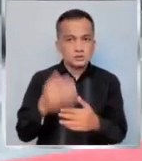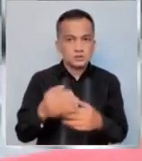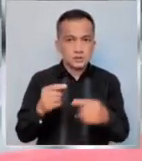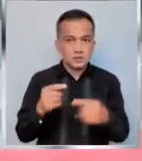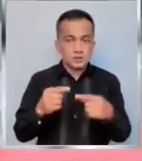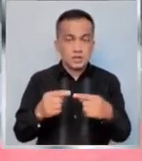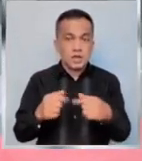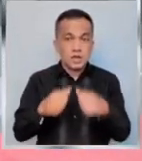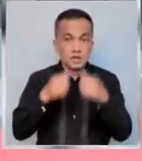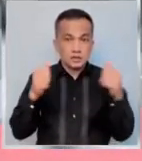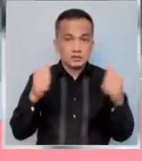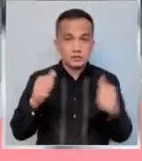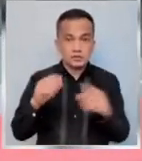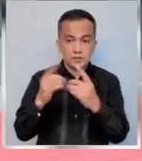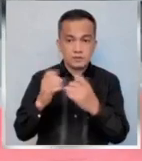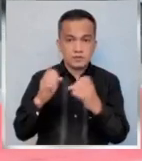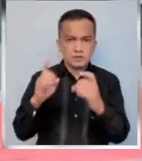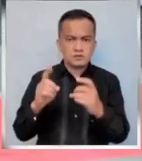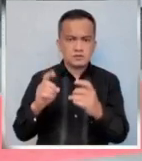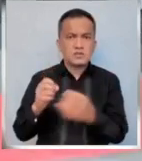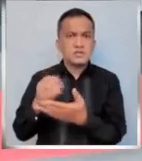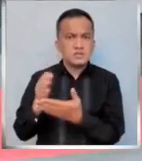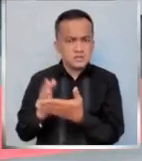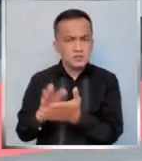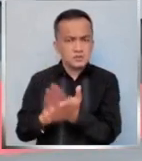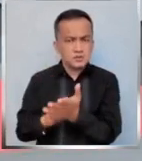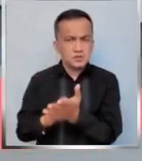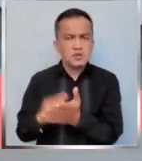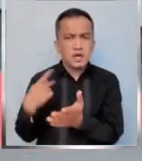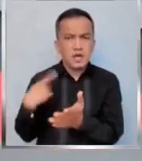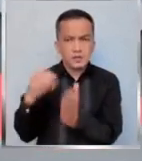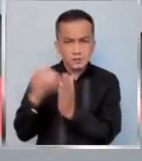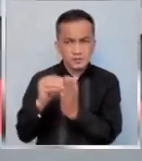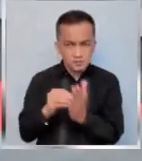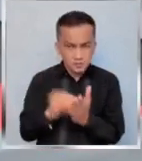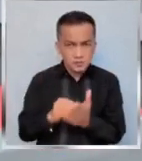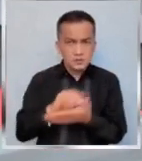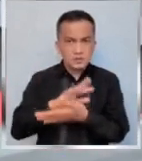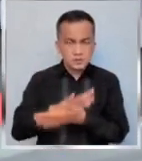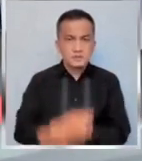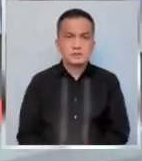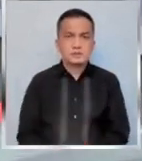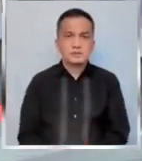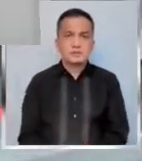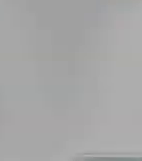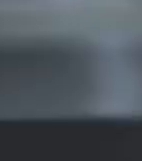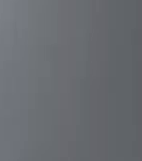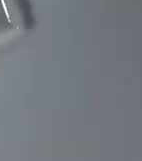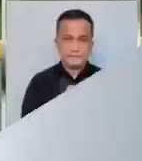Education na ilang paaralan ang nakapagtala ng mga COVID case. At yan po ang tinutukan ni Leigh Alves.